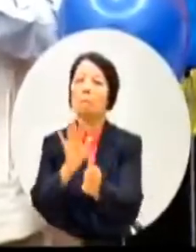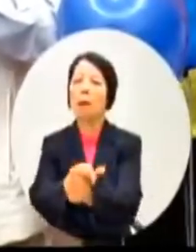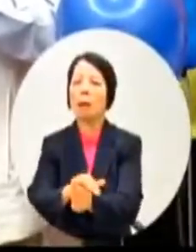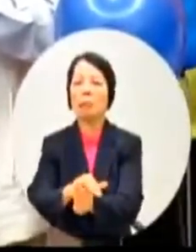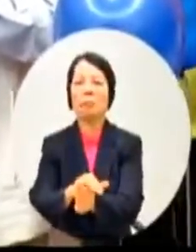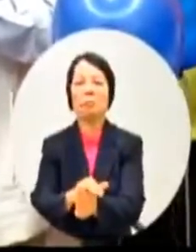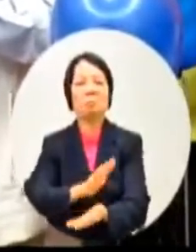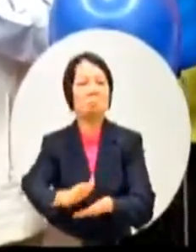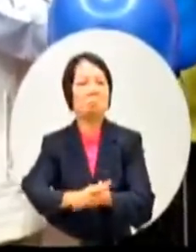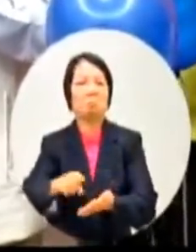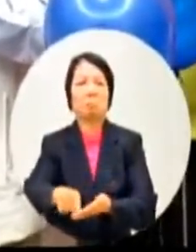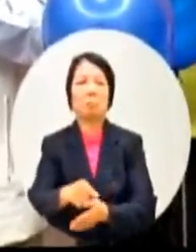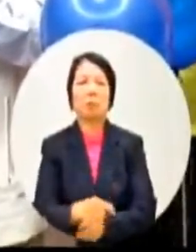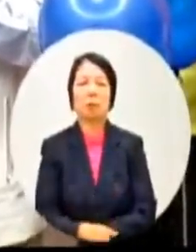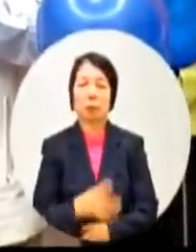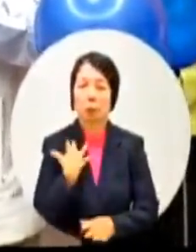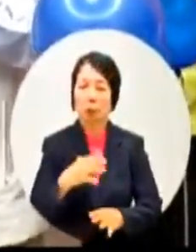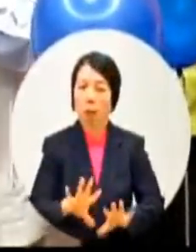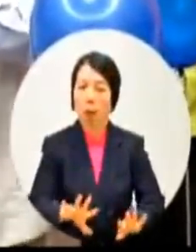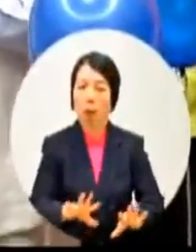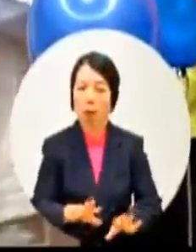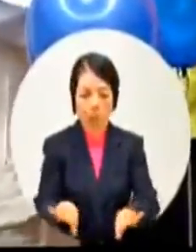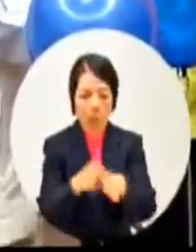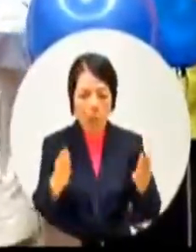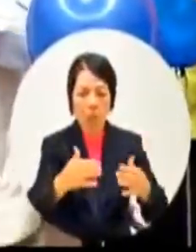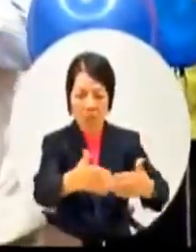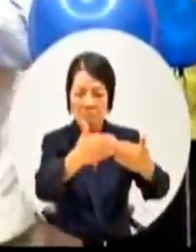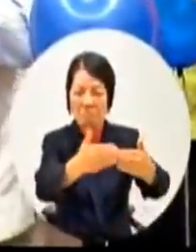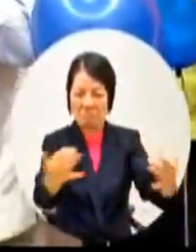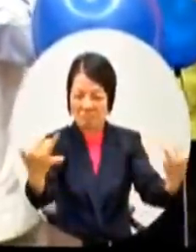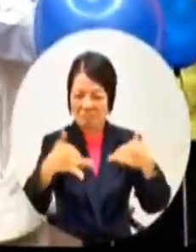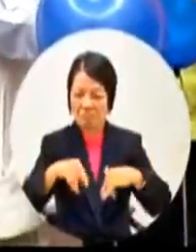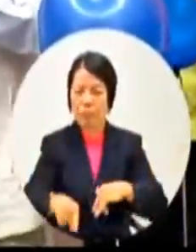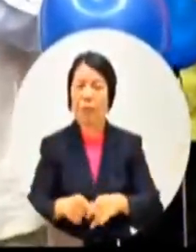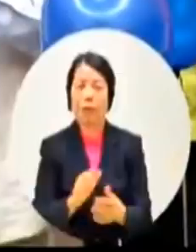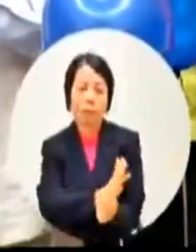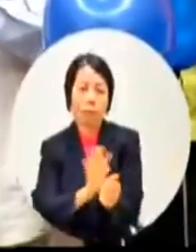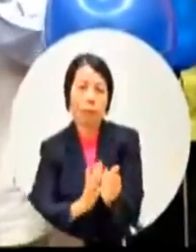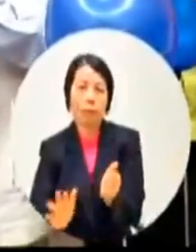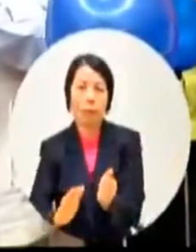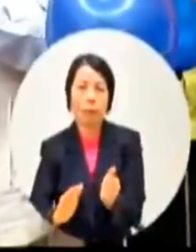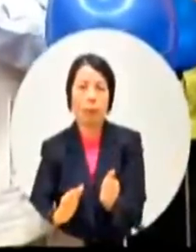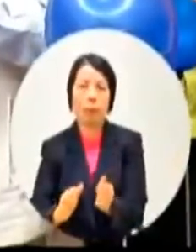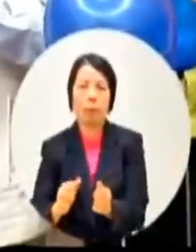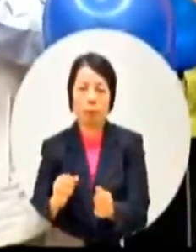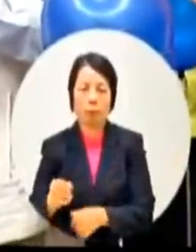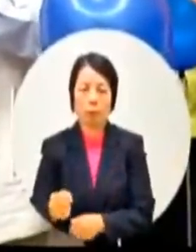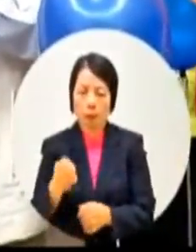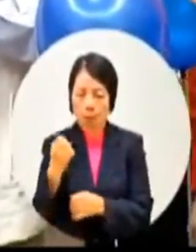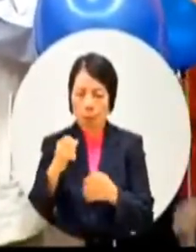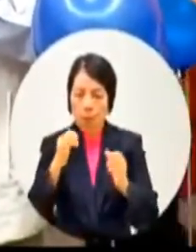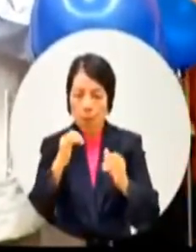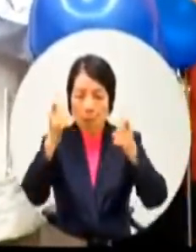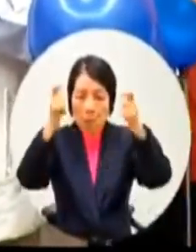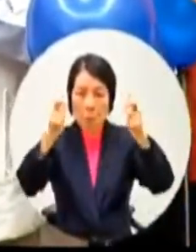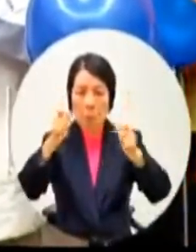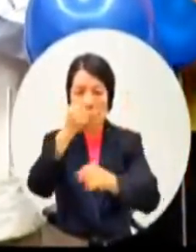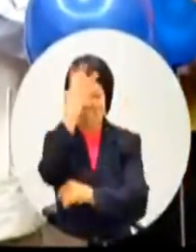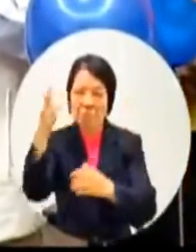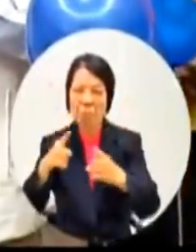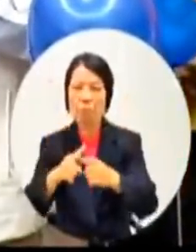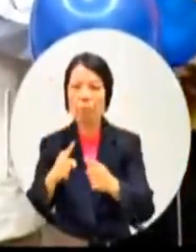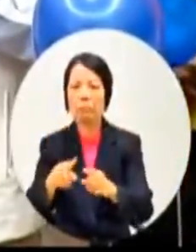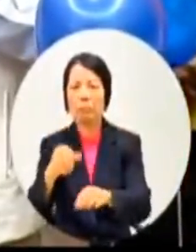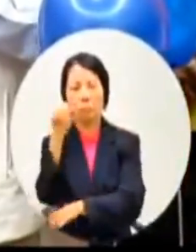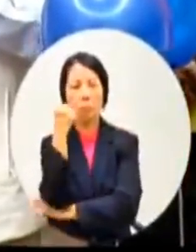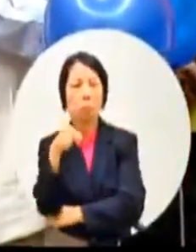影响到所有年轻人居住正义。我先跟你讲这个道理，居住正义。你今